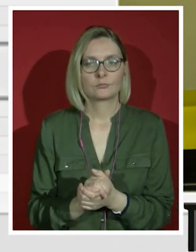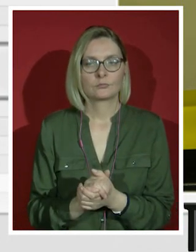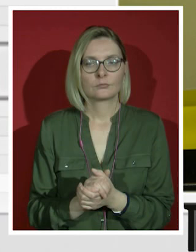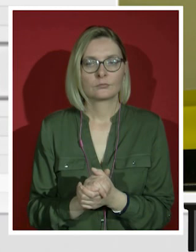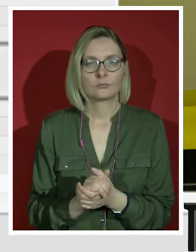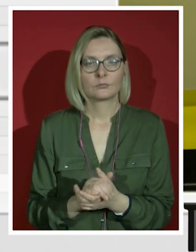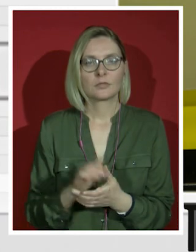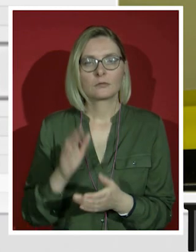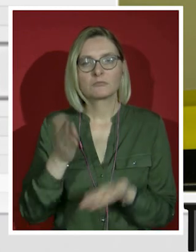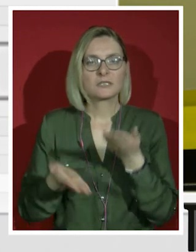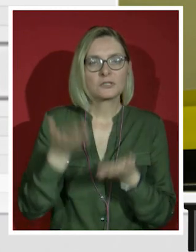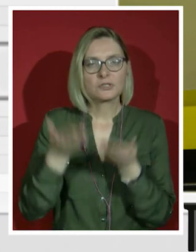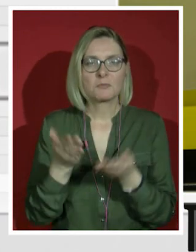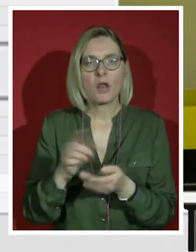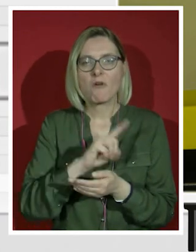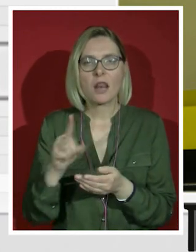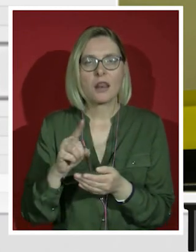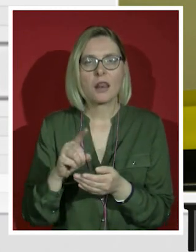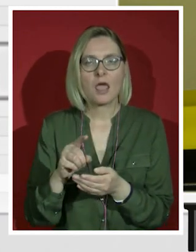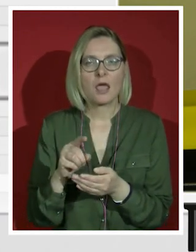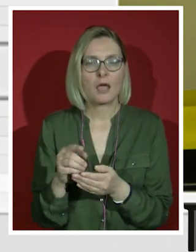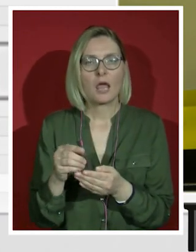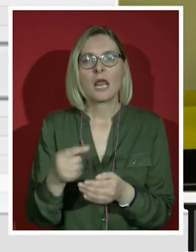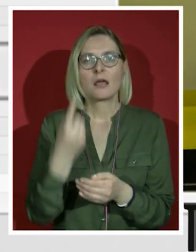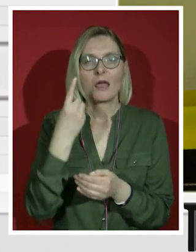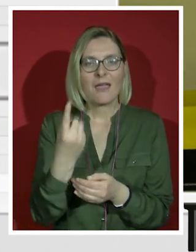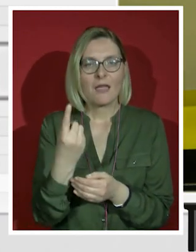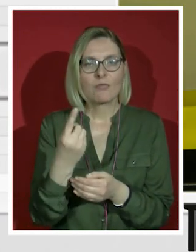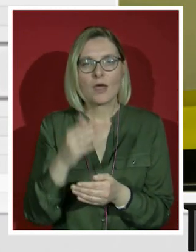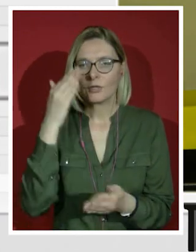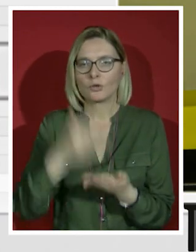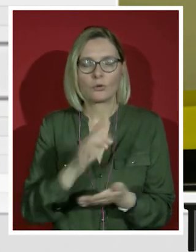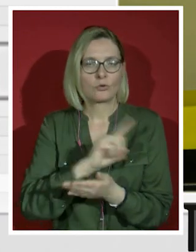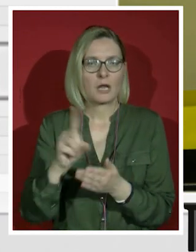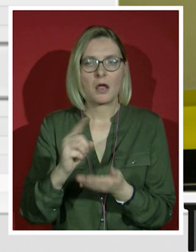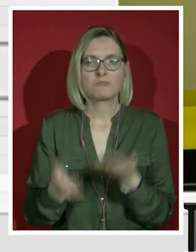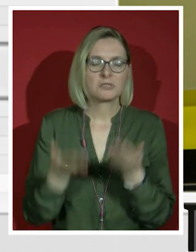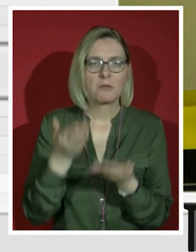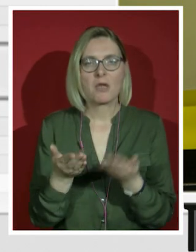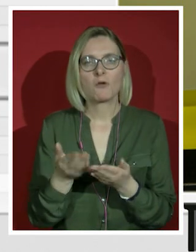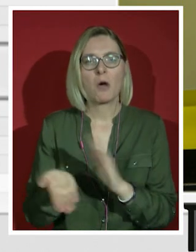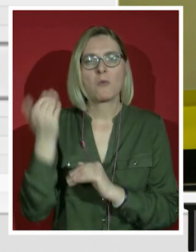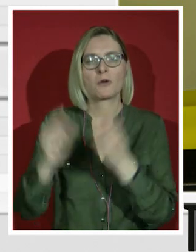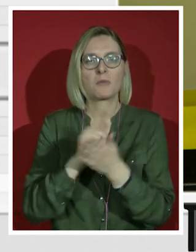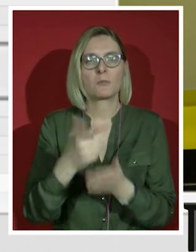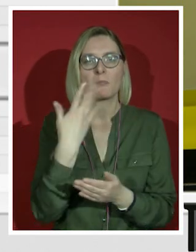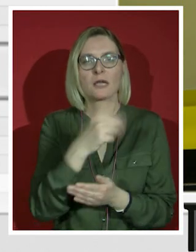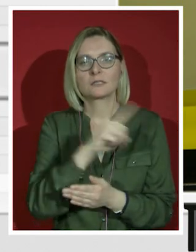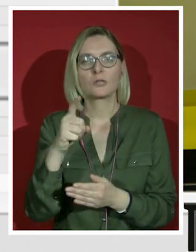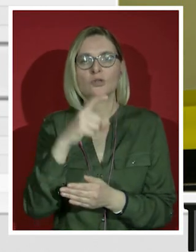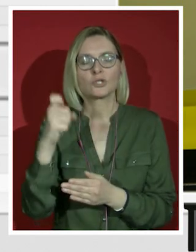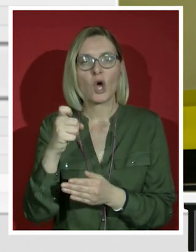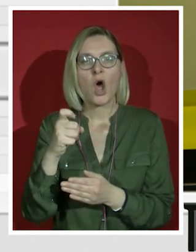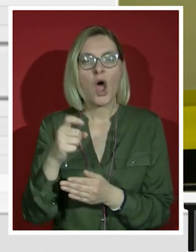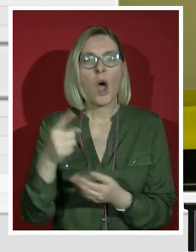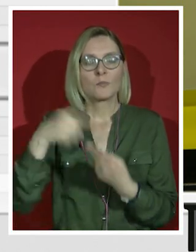фиксна субвенција. Фактички тоа е одредена стимулативна мерка, нели од 50, има едно време беше од 50 до 100 пчелни семејства,